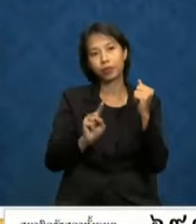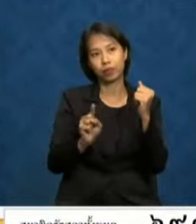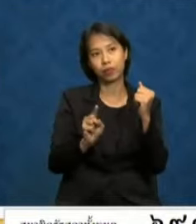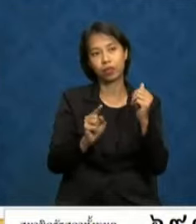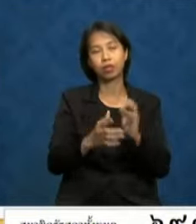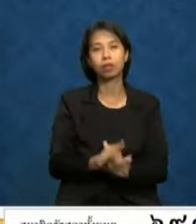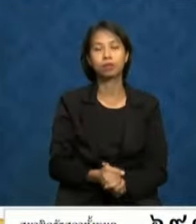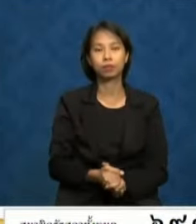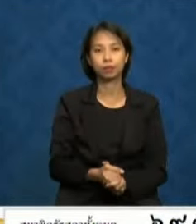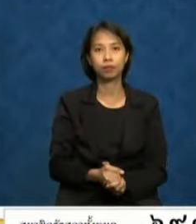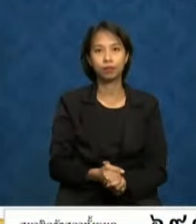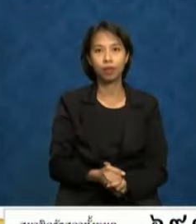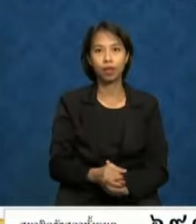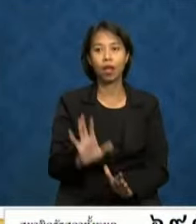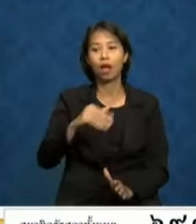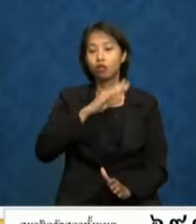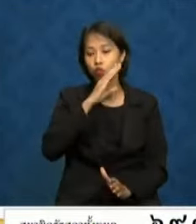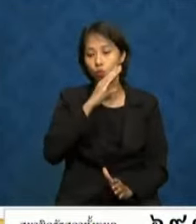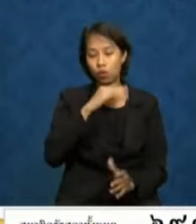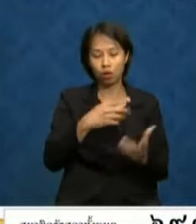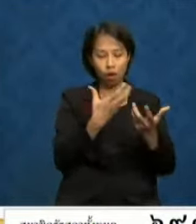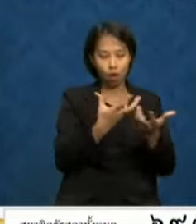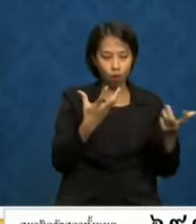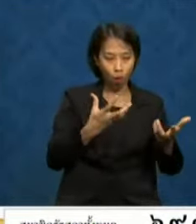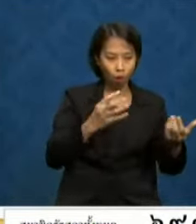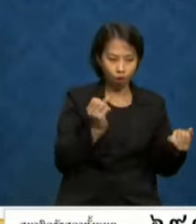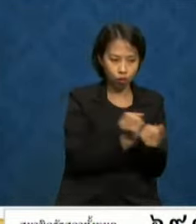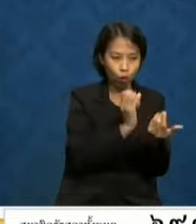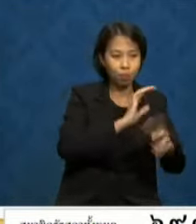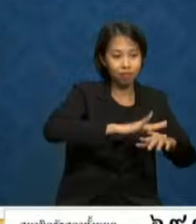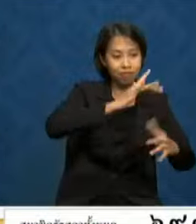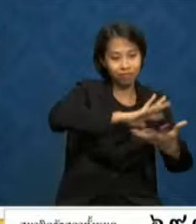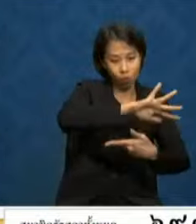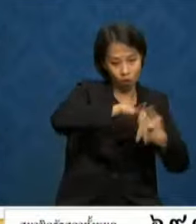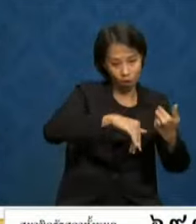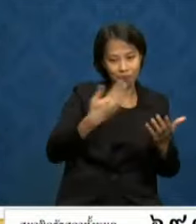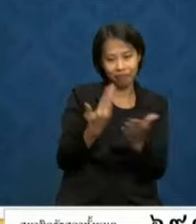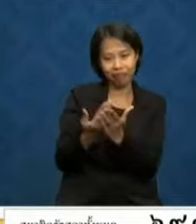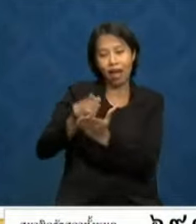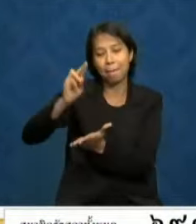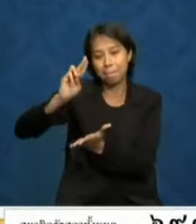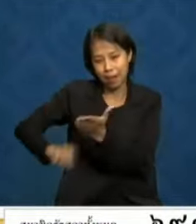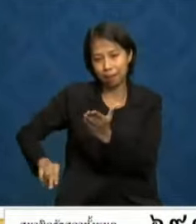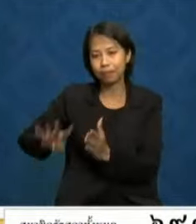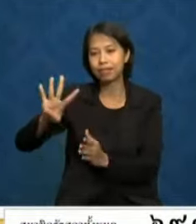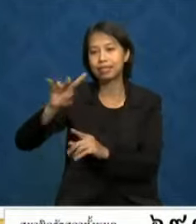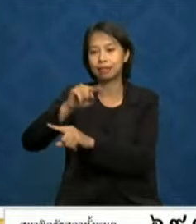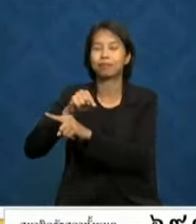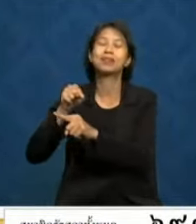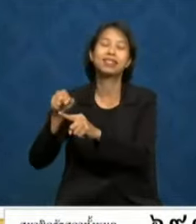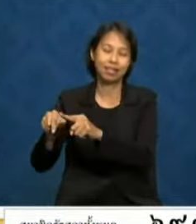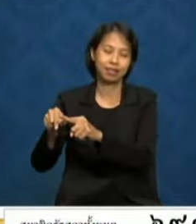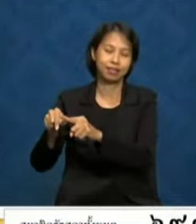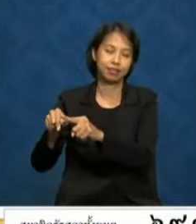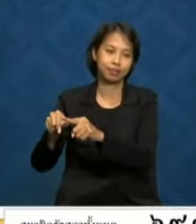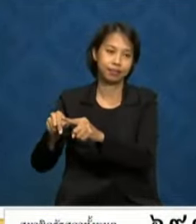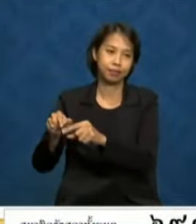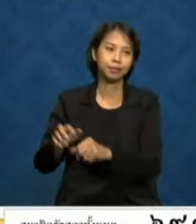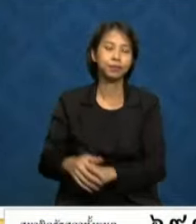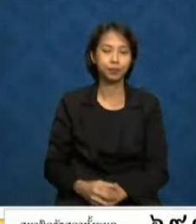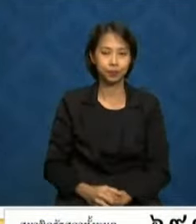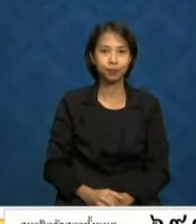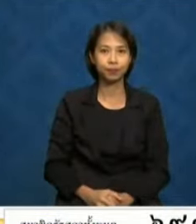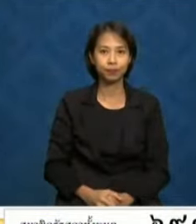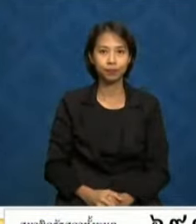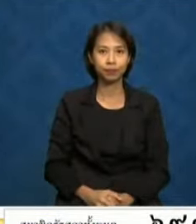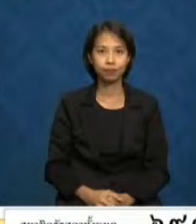เก็บค่าปรับนะครับไม่น้อยกว่า 4% ของรายได้ของบริษัทนะครับที่เกิดจากในสหภาพยุโรป